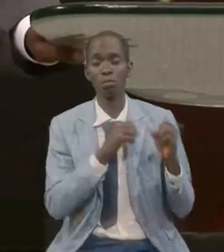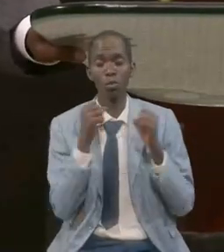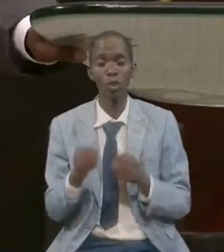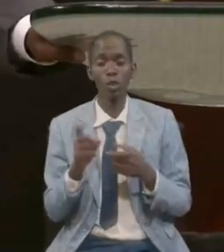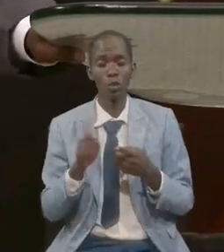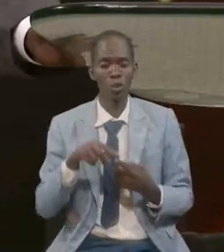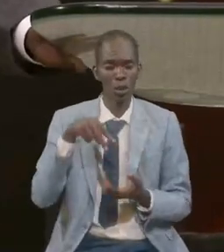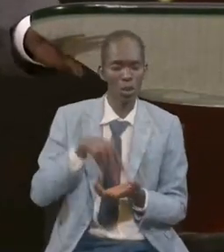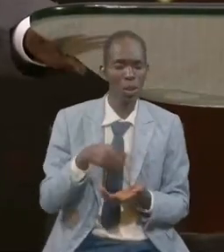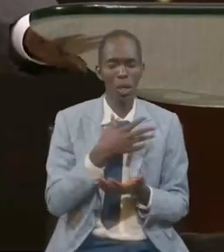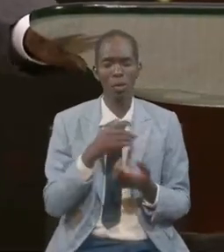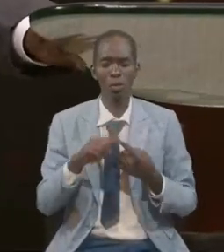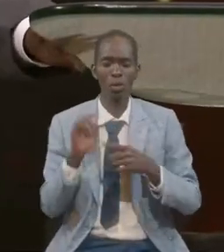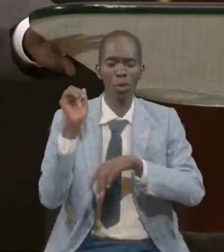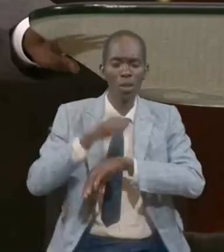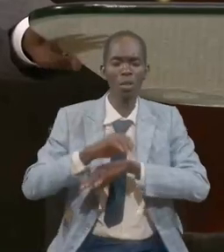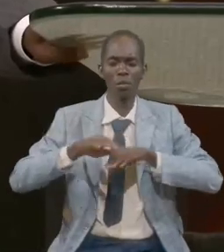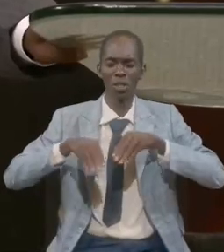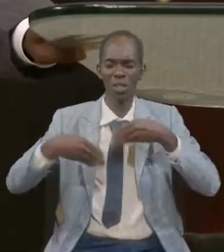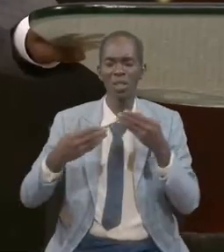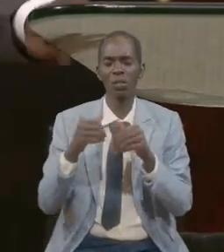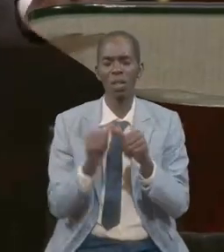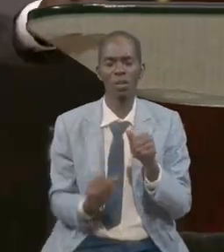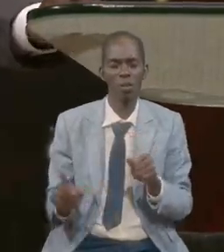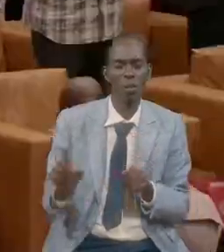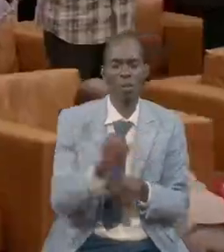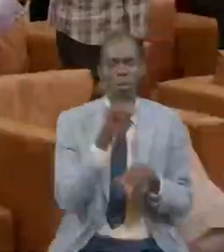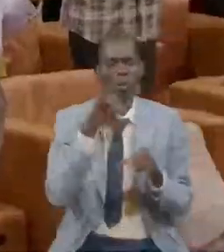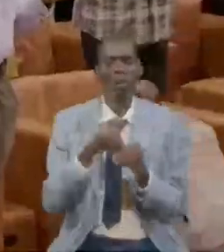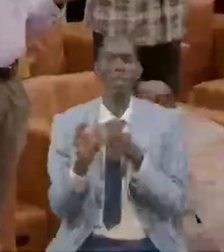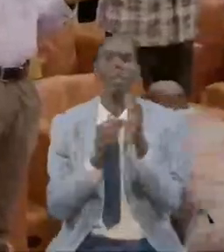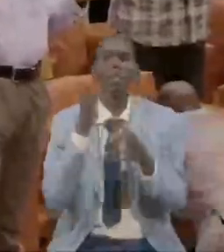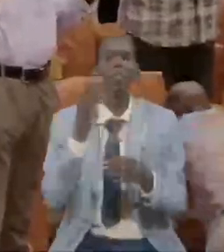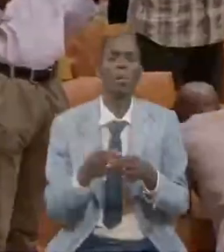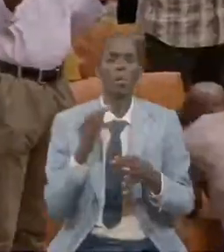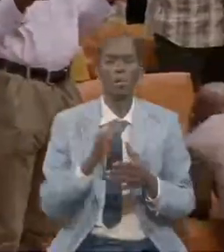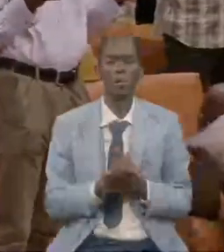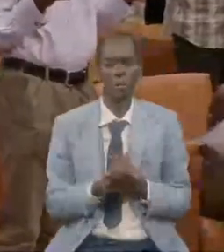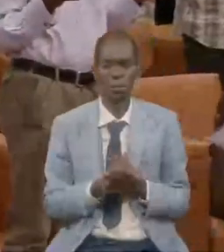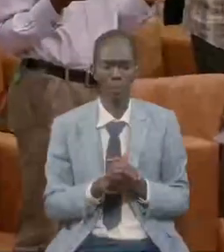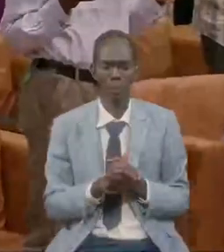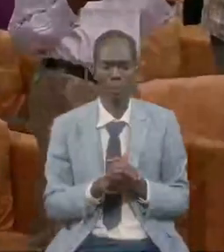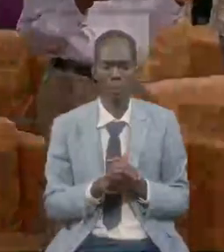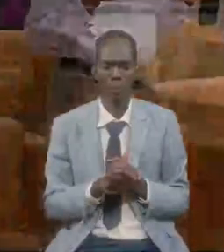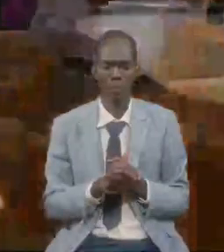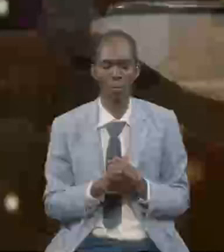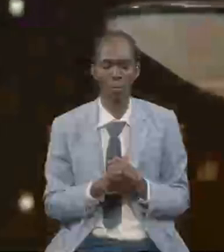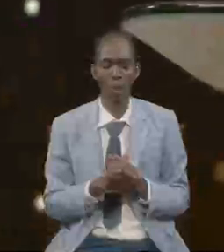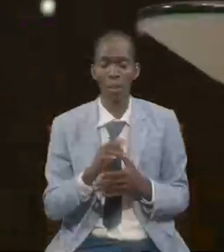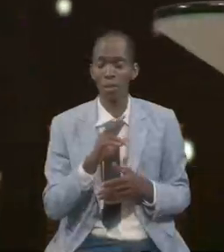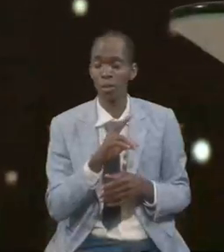puissance pour tenir ferme et vaincre, donne à cela à chacun au nom de Jésus.